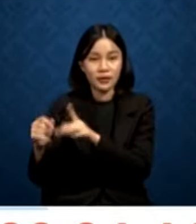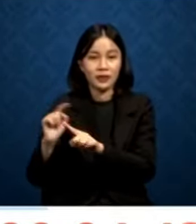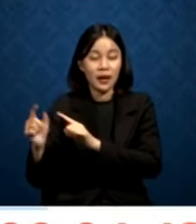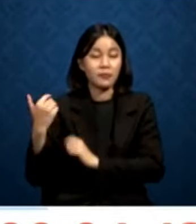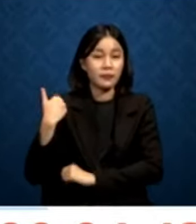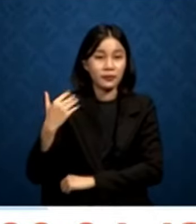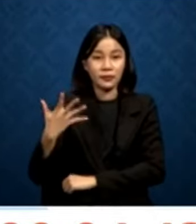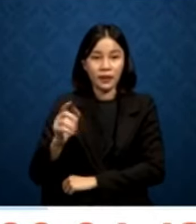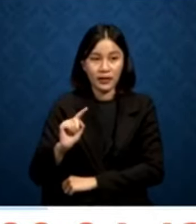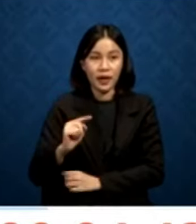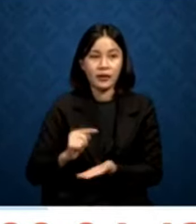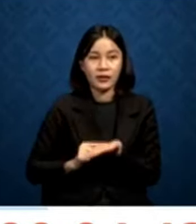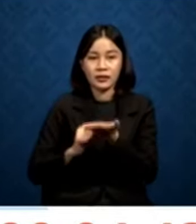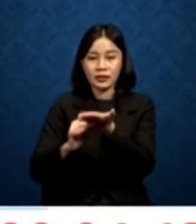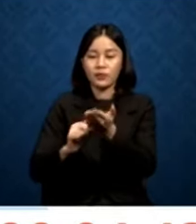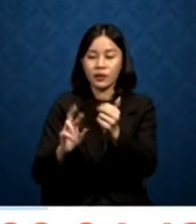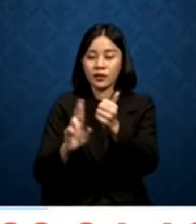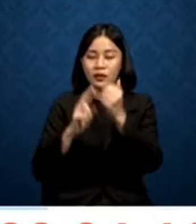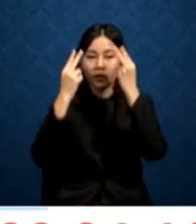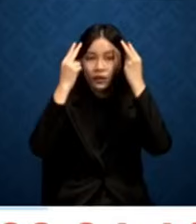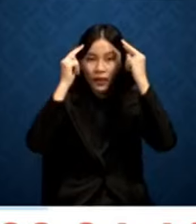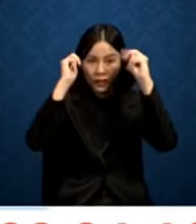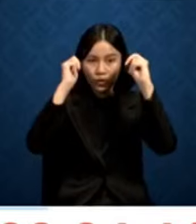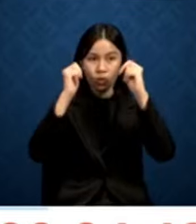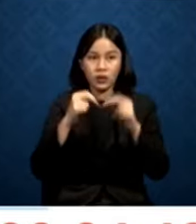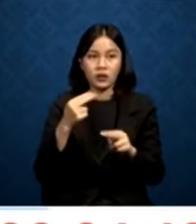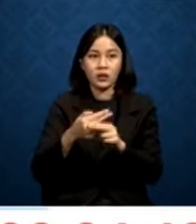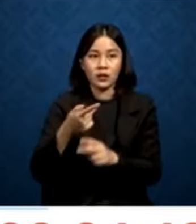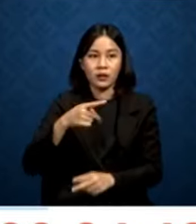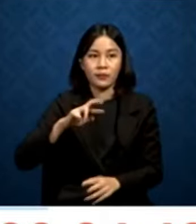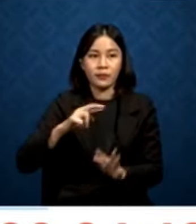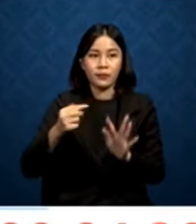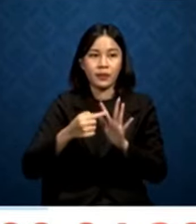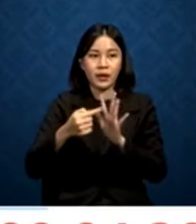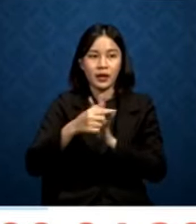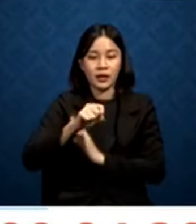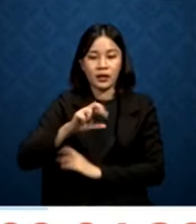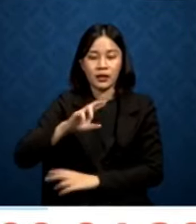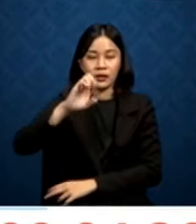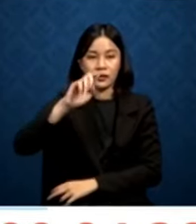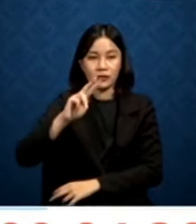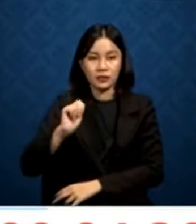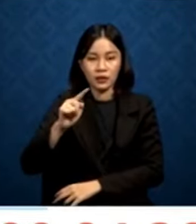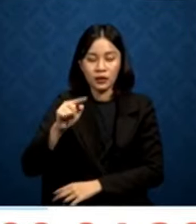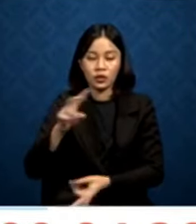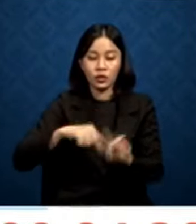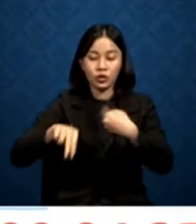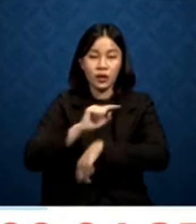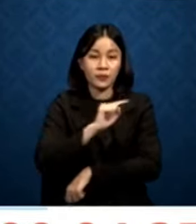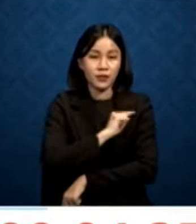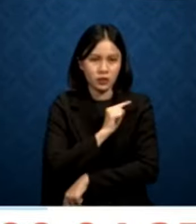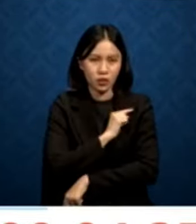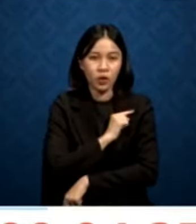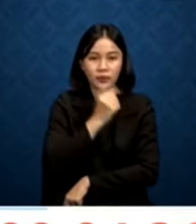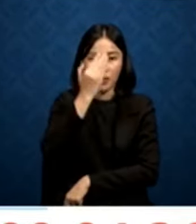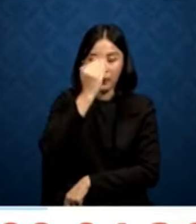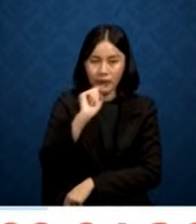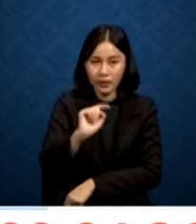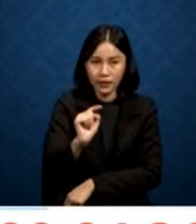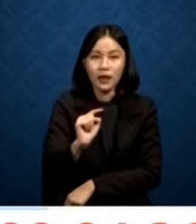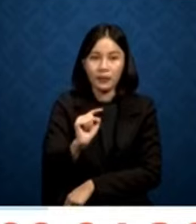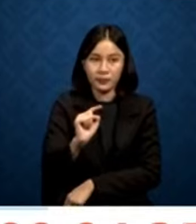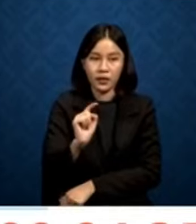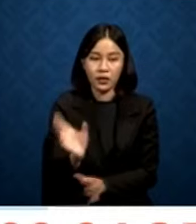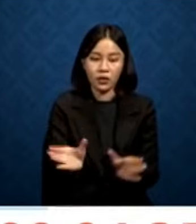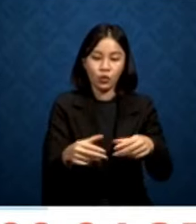ก็ได้นำเรีเสนอท่านรองนายกรุกรี ท่านประเศรษจัธรรรวงทองได้ที่กำกับโยแลอยู่ ได้มีการต